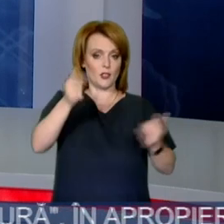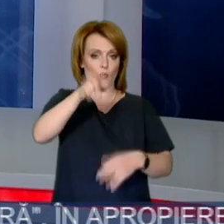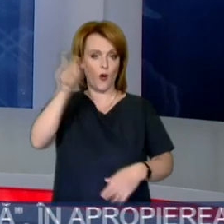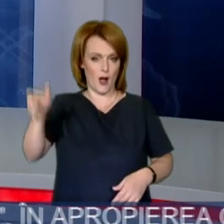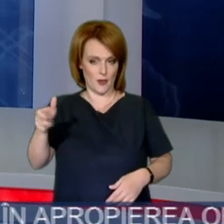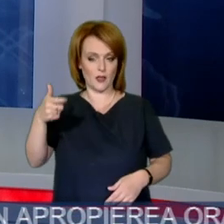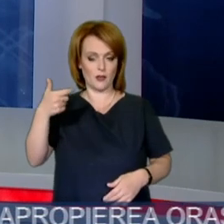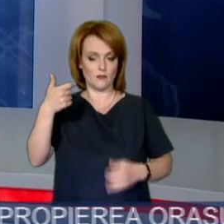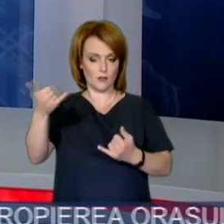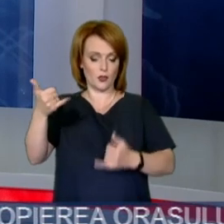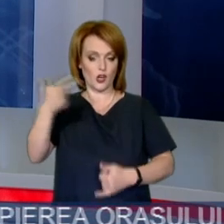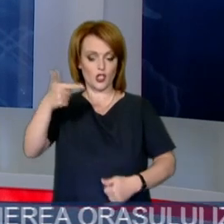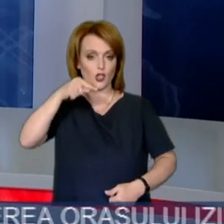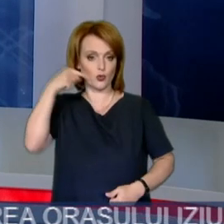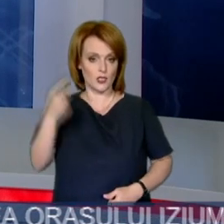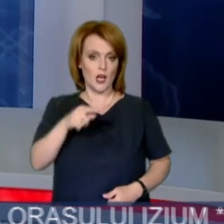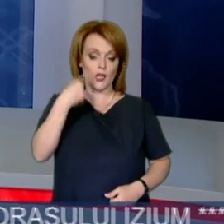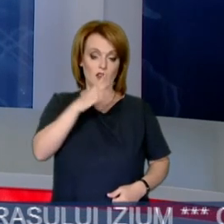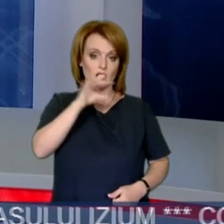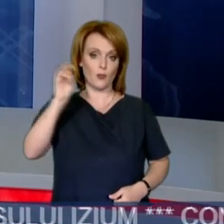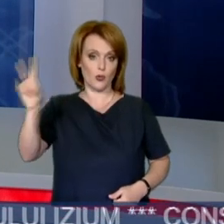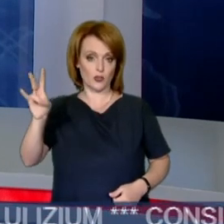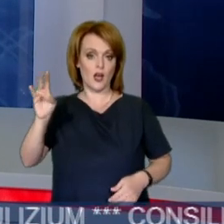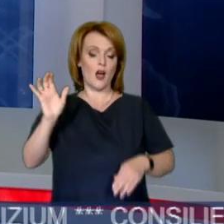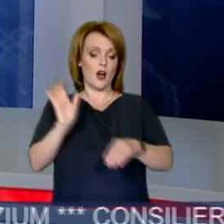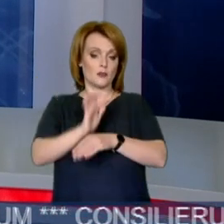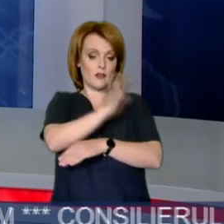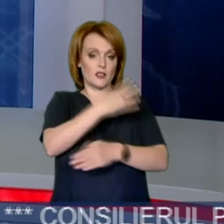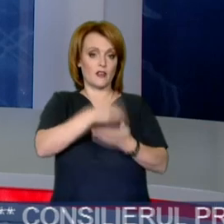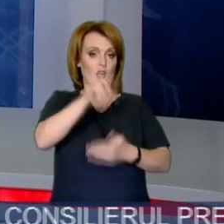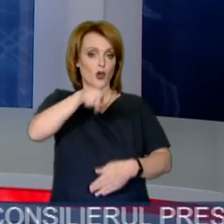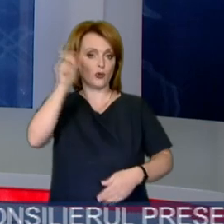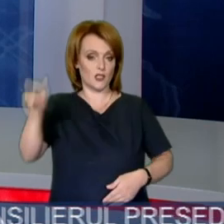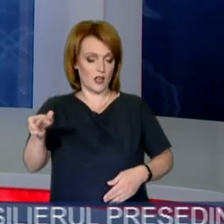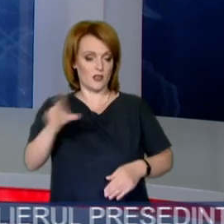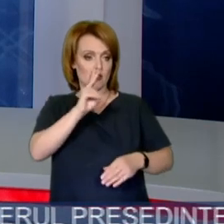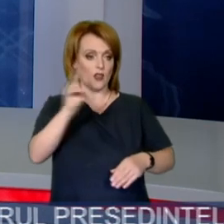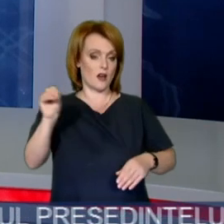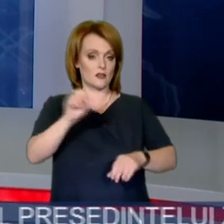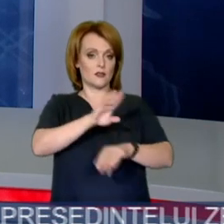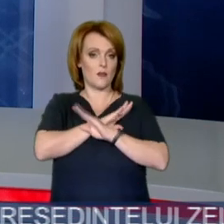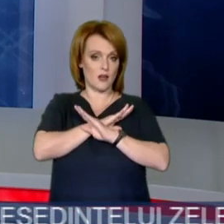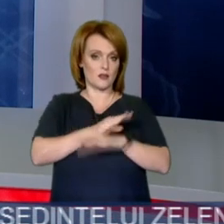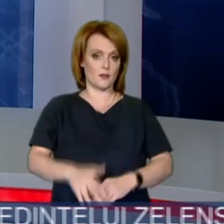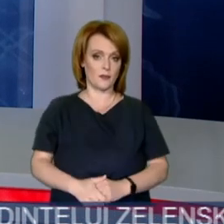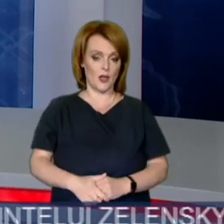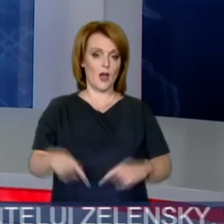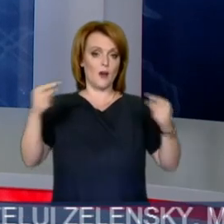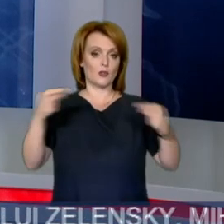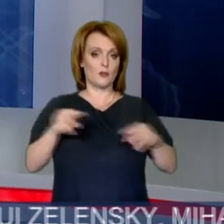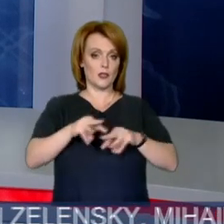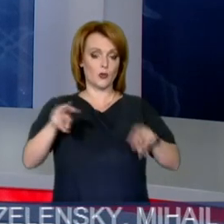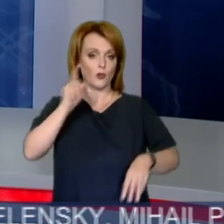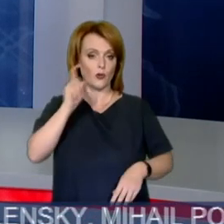ruși spunându le că Vladimir Putin își trimite cetățenii la moarte cu Bunea silință știință potrivit Ministerului